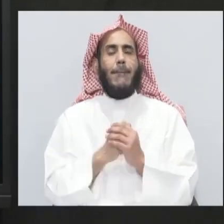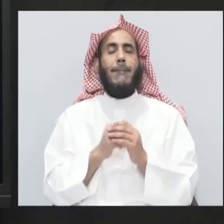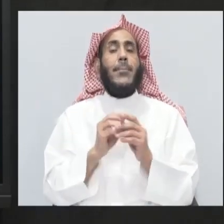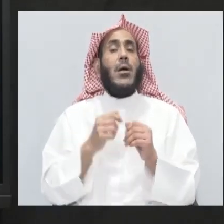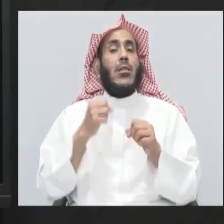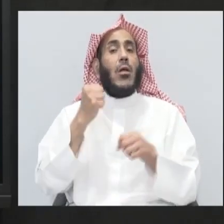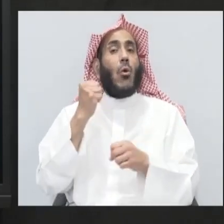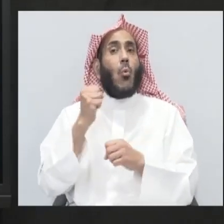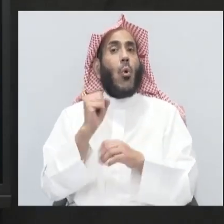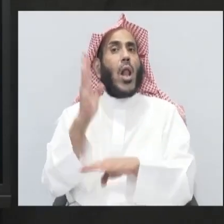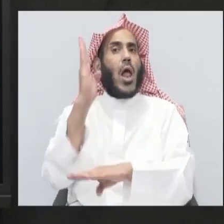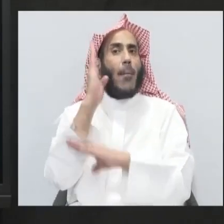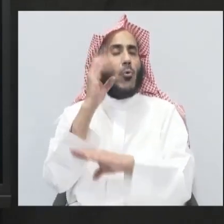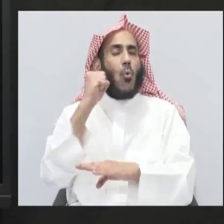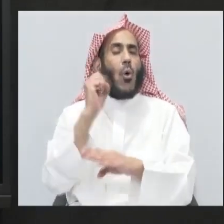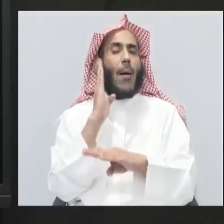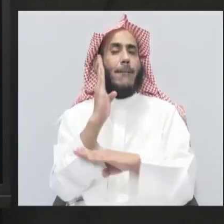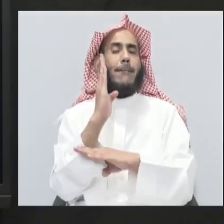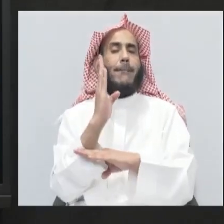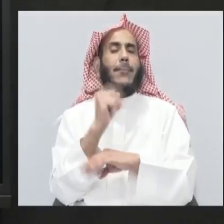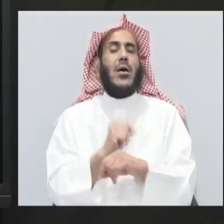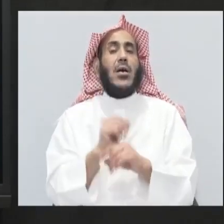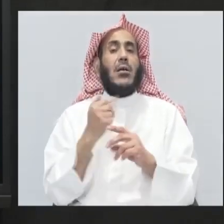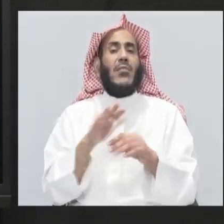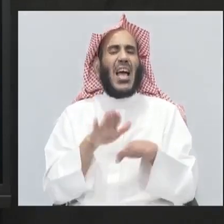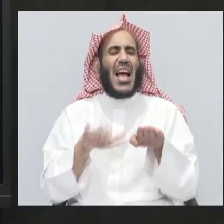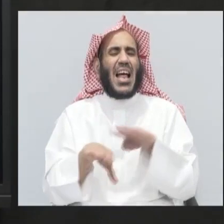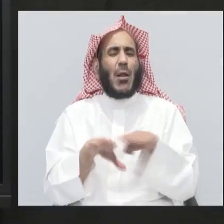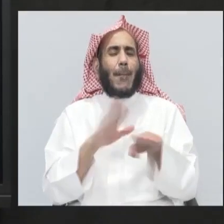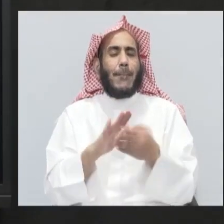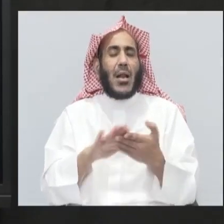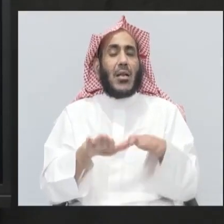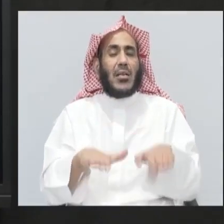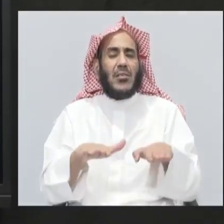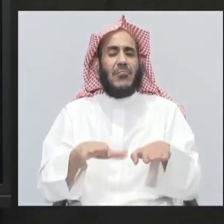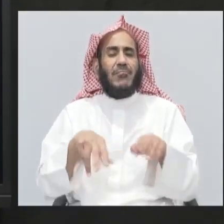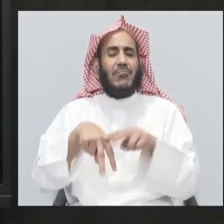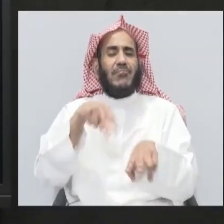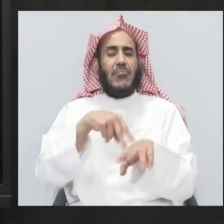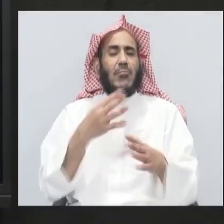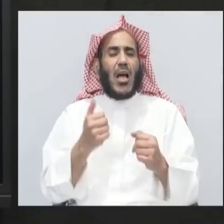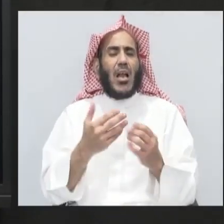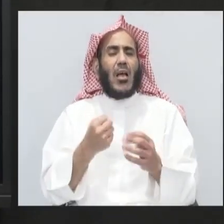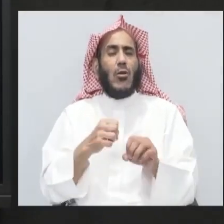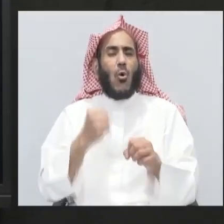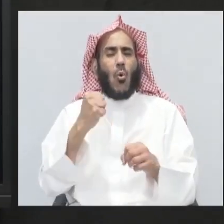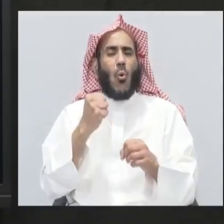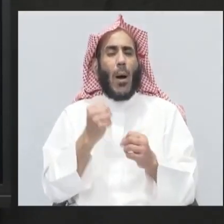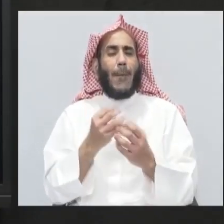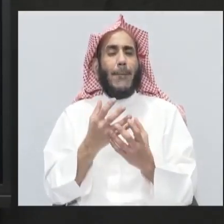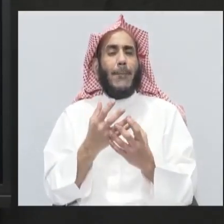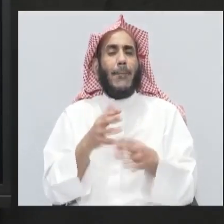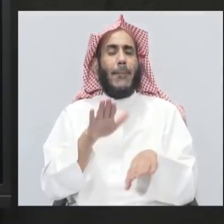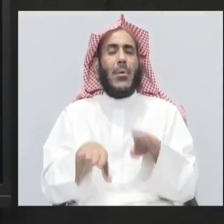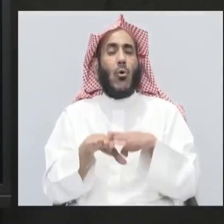القوه العموديه التي ردت بها الارض على قدمي الطفله كانها اخذت قوه من مين